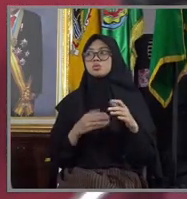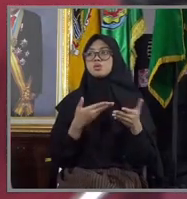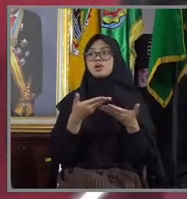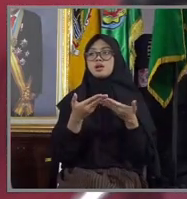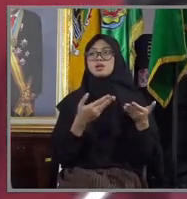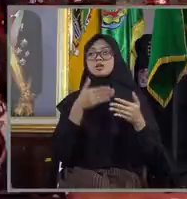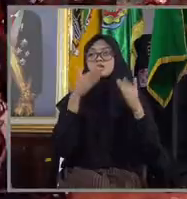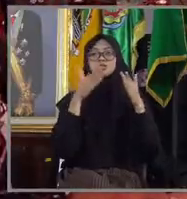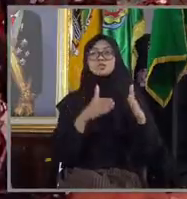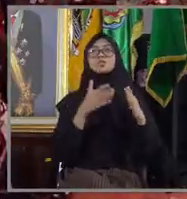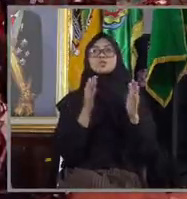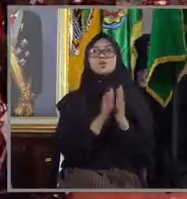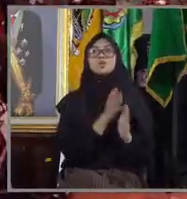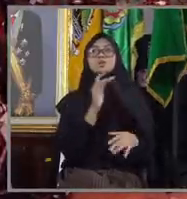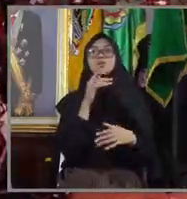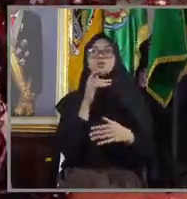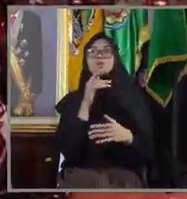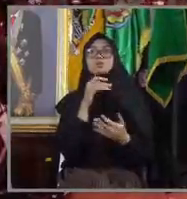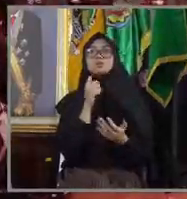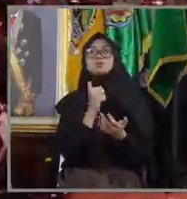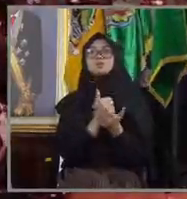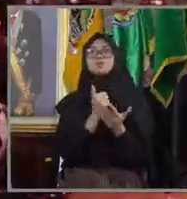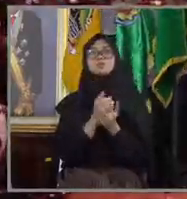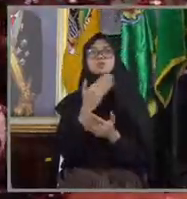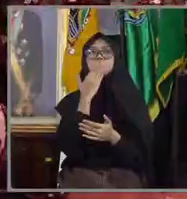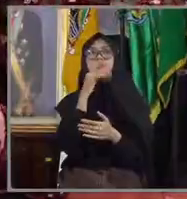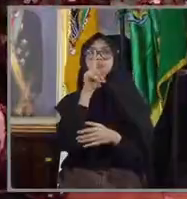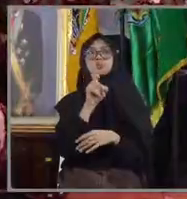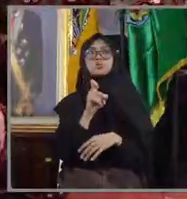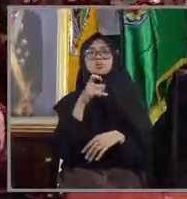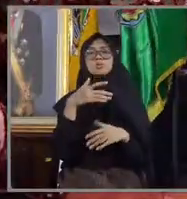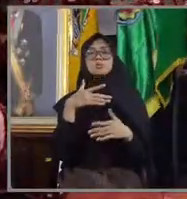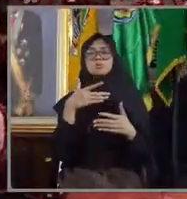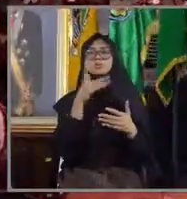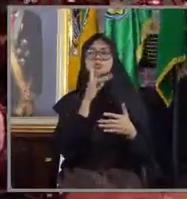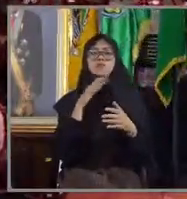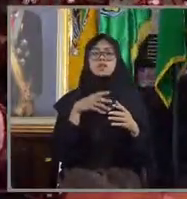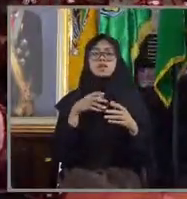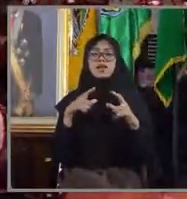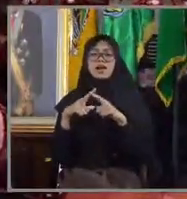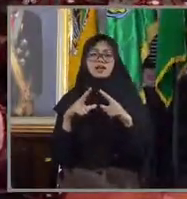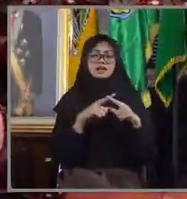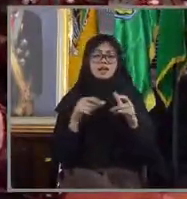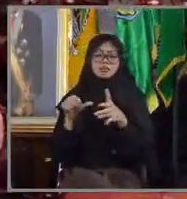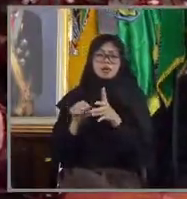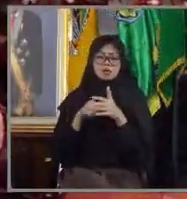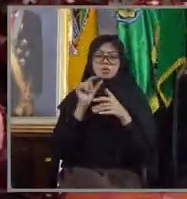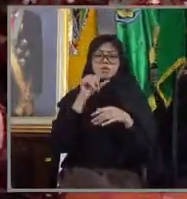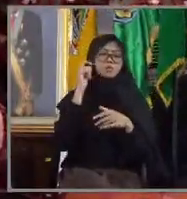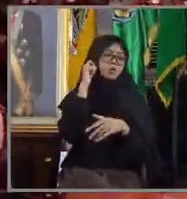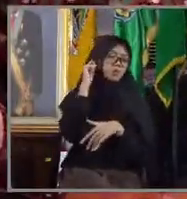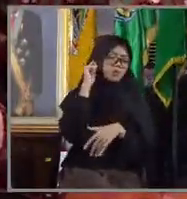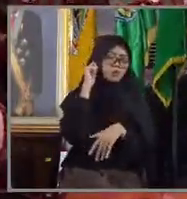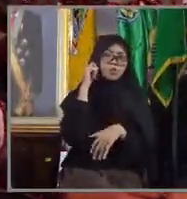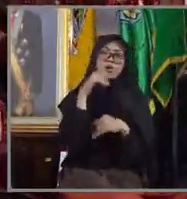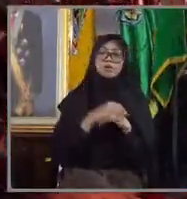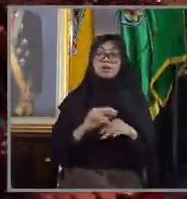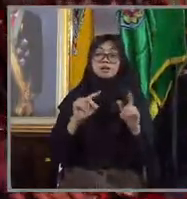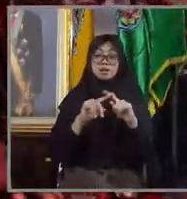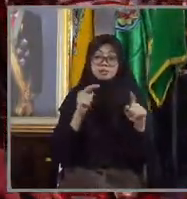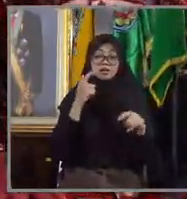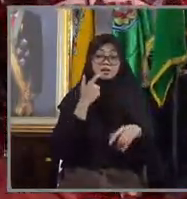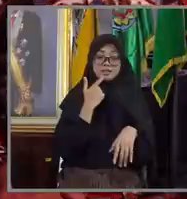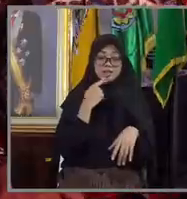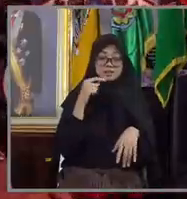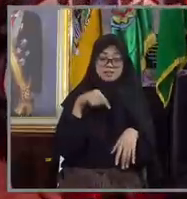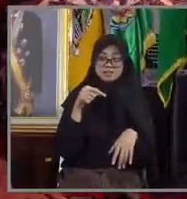toilet yang disediakan nah Solo peralatan tentang keperempuanan itu menurut saya ini hebat Nah kalau kita bicara seperti itu